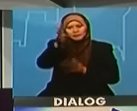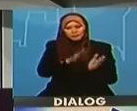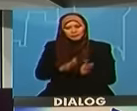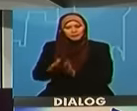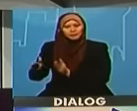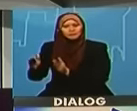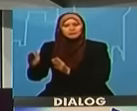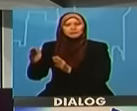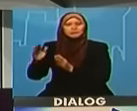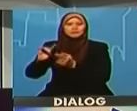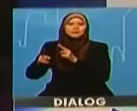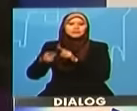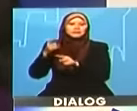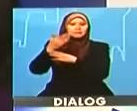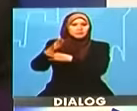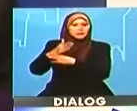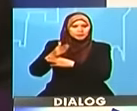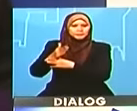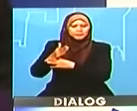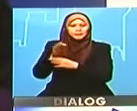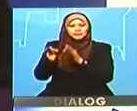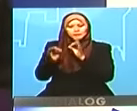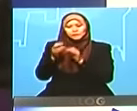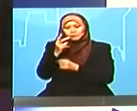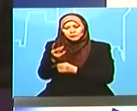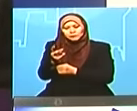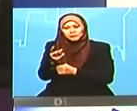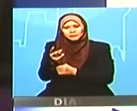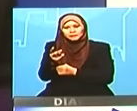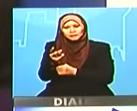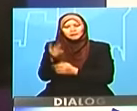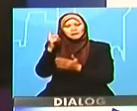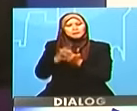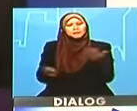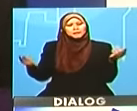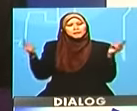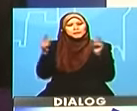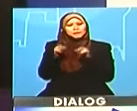punya partnership. Dan kalau kita lihat dari segi strategic partnership, sekarang ni apa jadi?